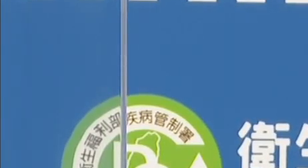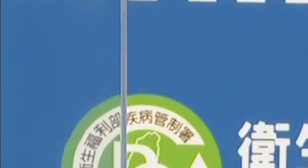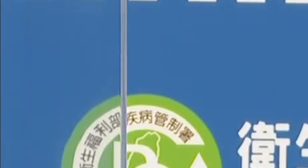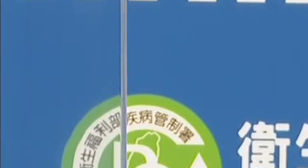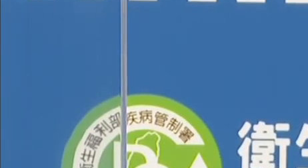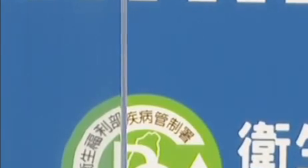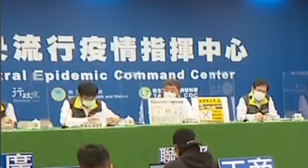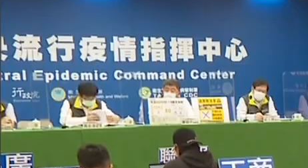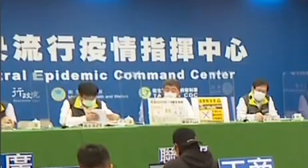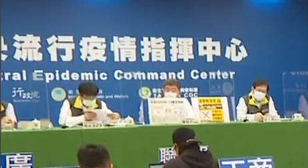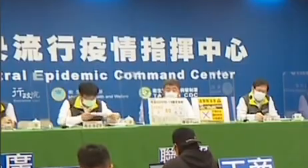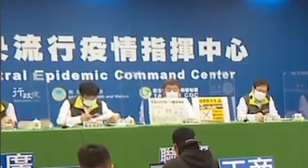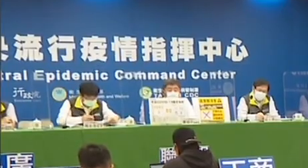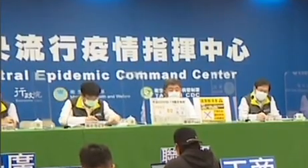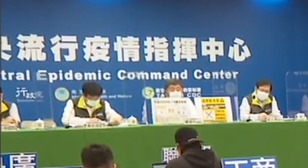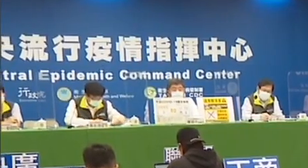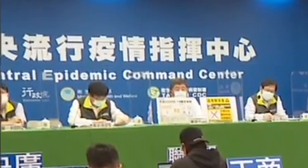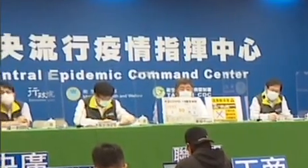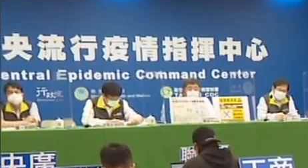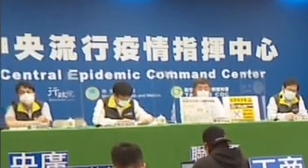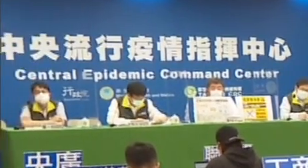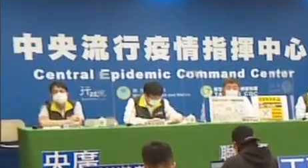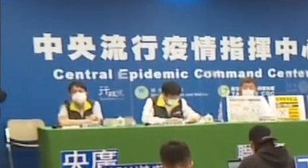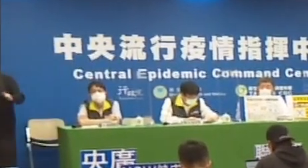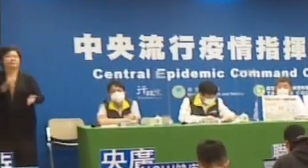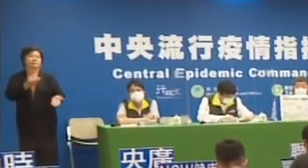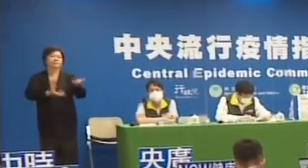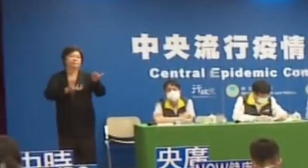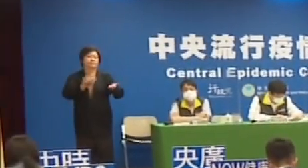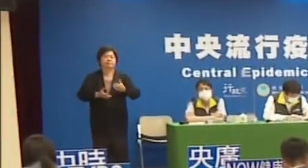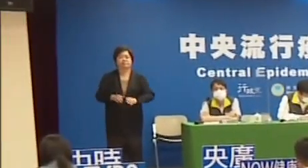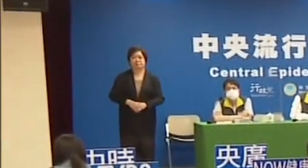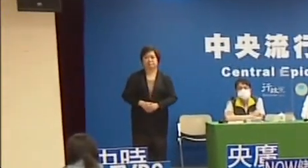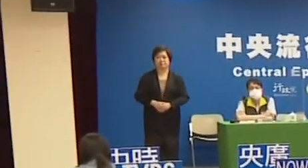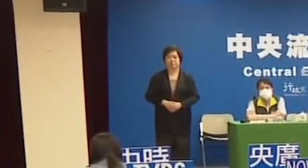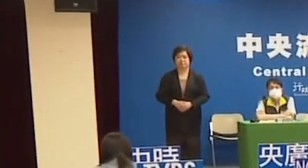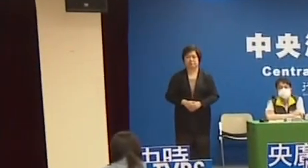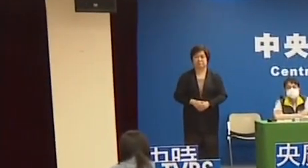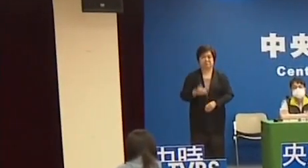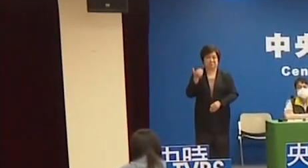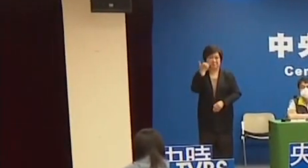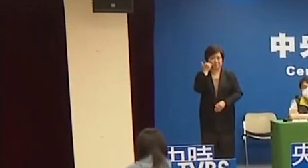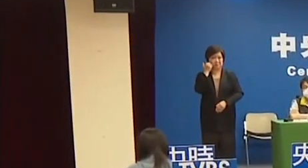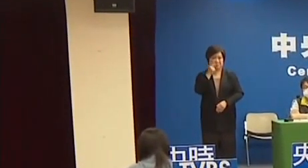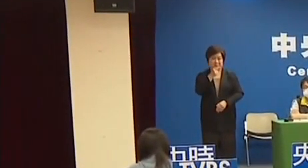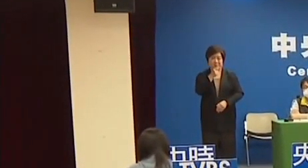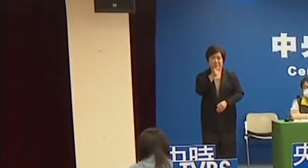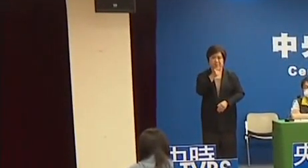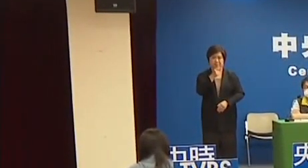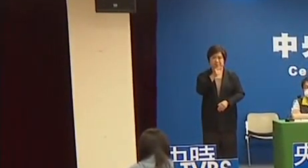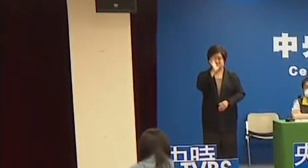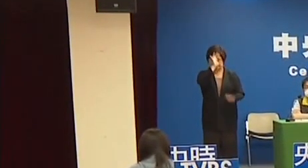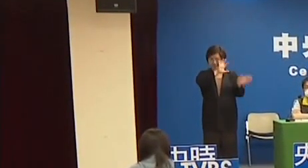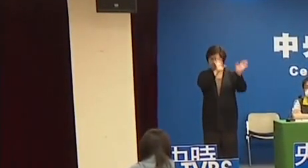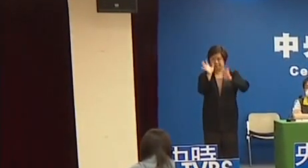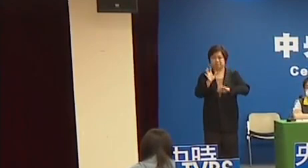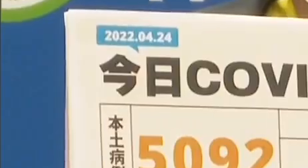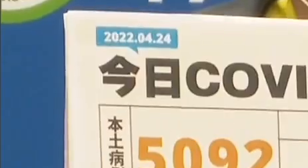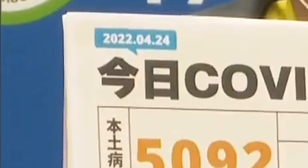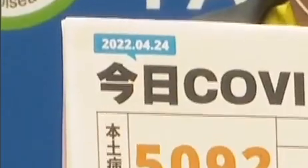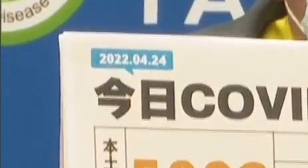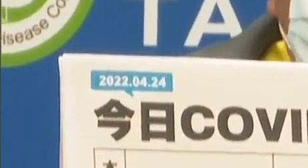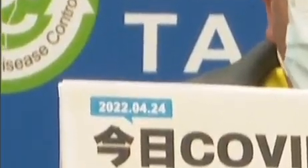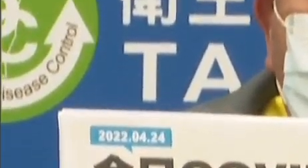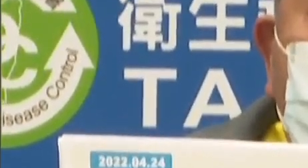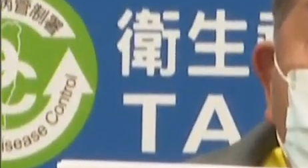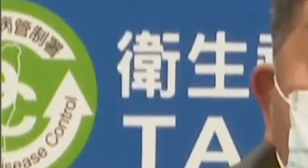性，遭台北市长柯文哲回呛，紧急状况不需要再开会。对此，陈时中回应表示，牵涉范围广，仍需要